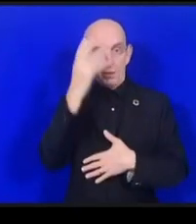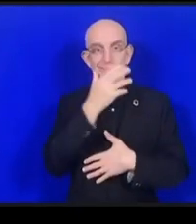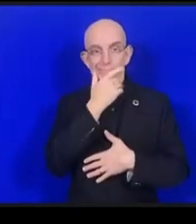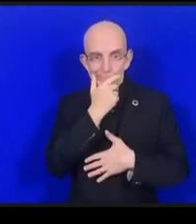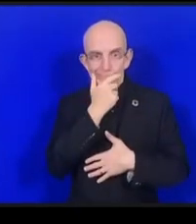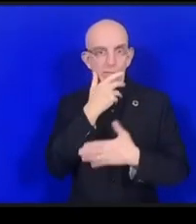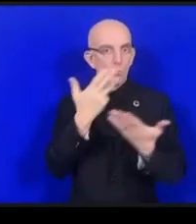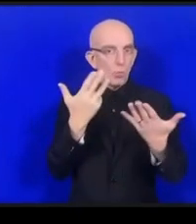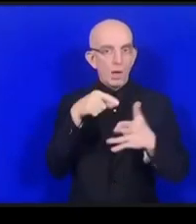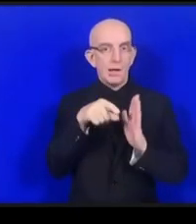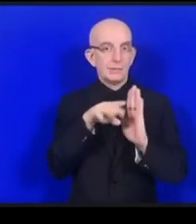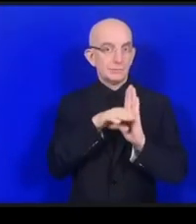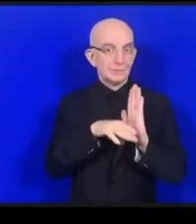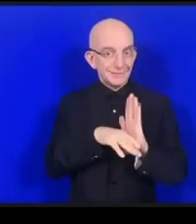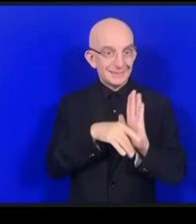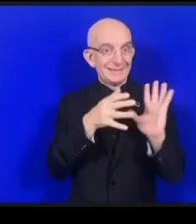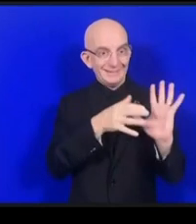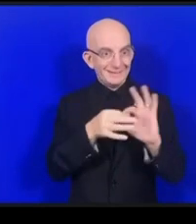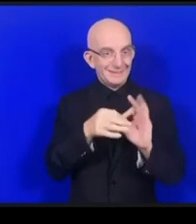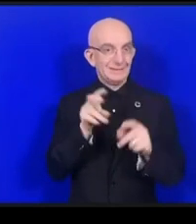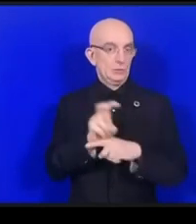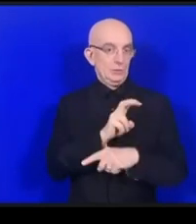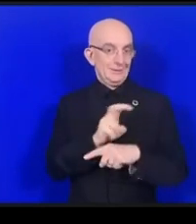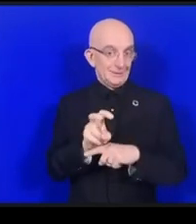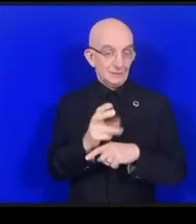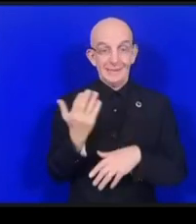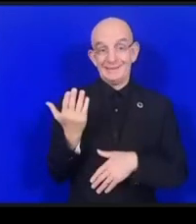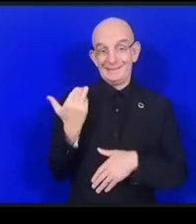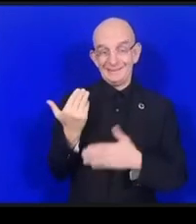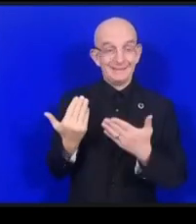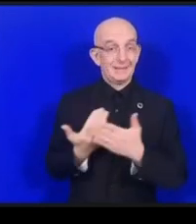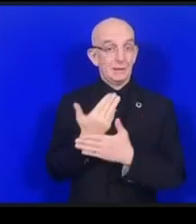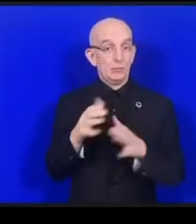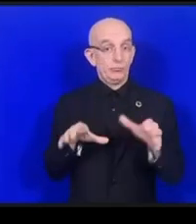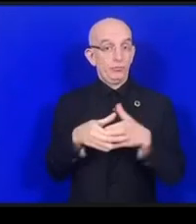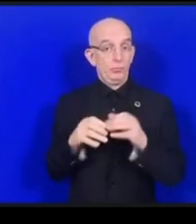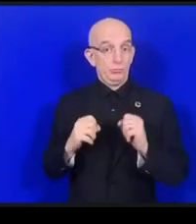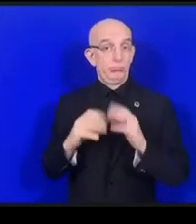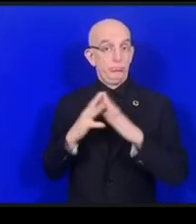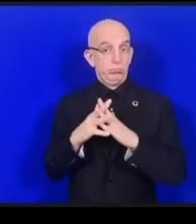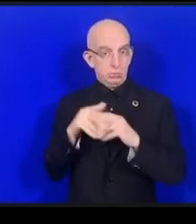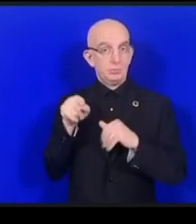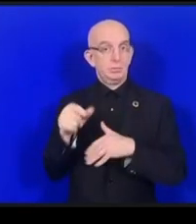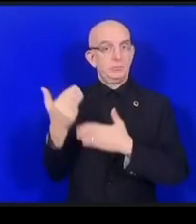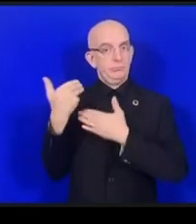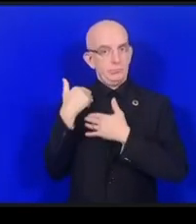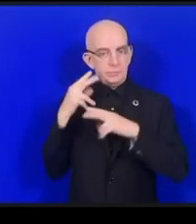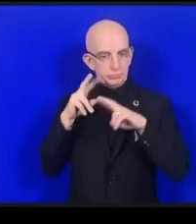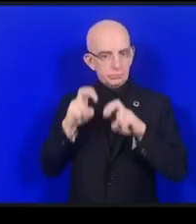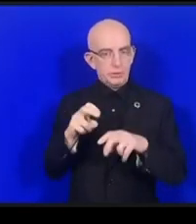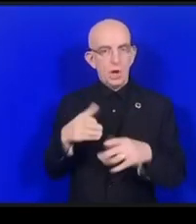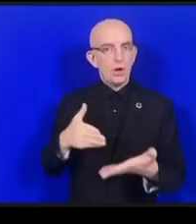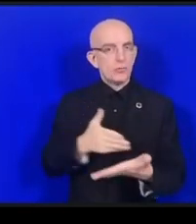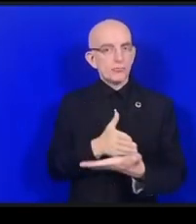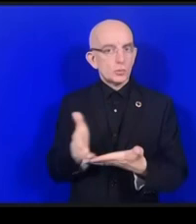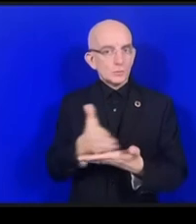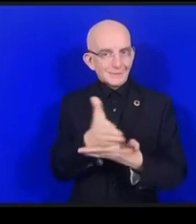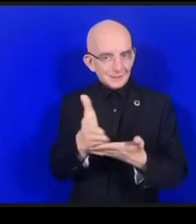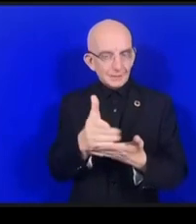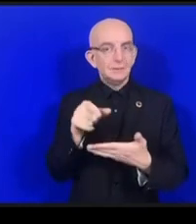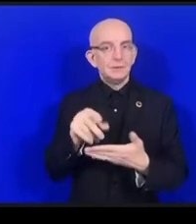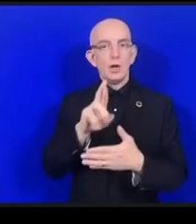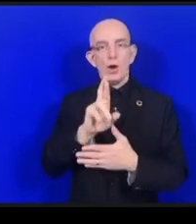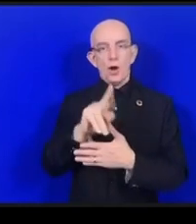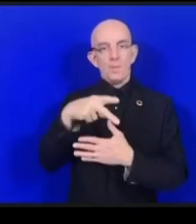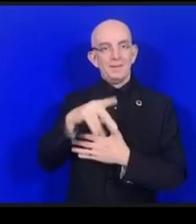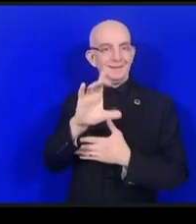процесс закупок то к сожалению они не включают необходимые для этого процесса стандарты